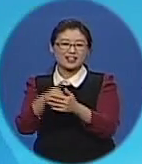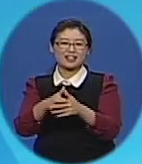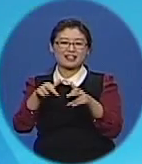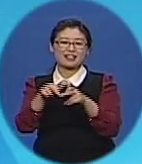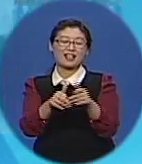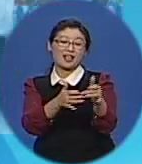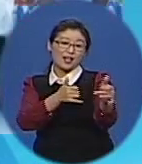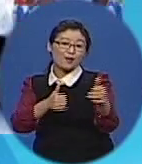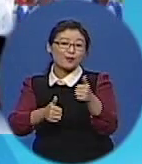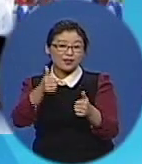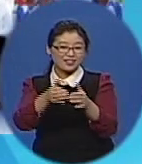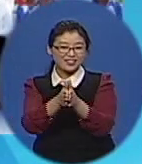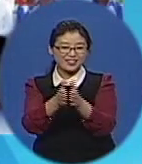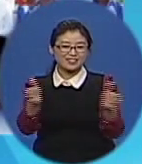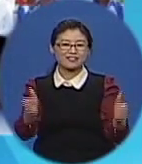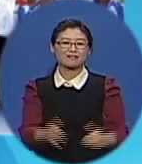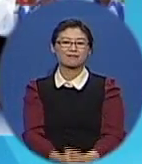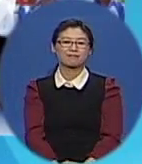열리기 시작했습니다.